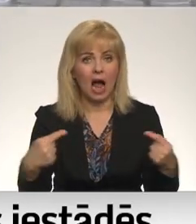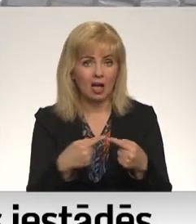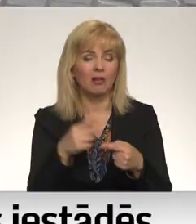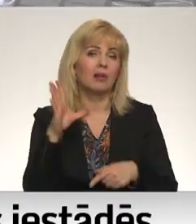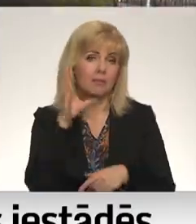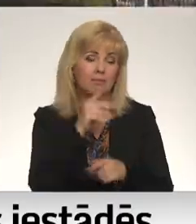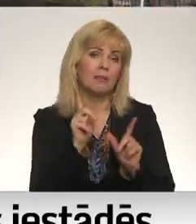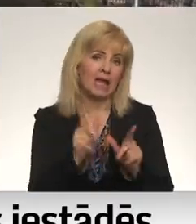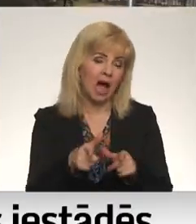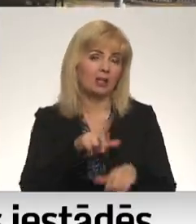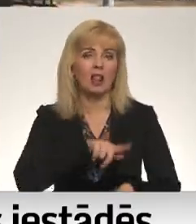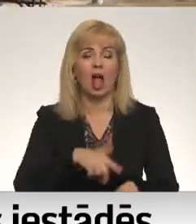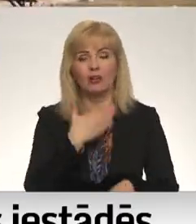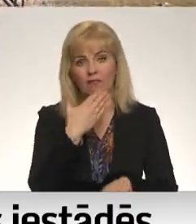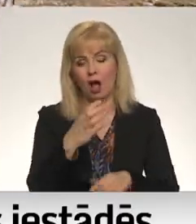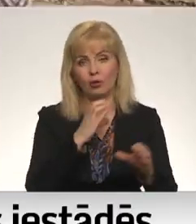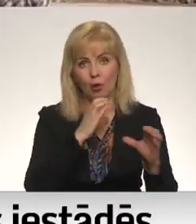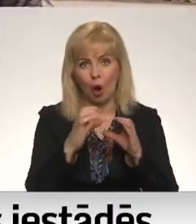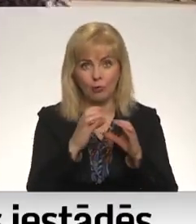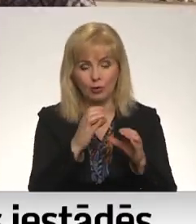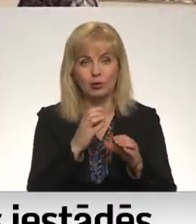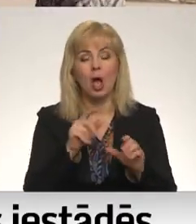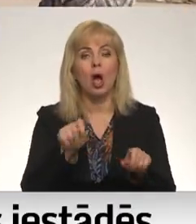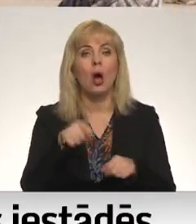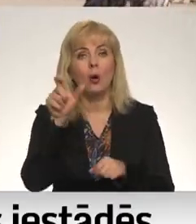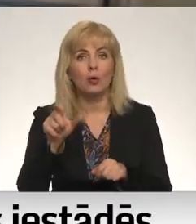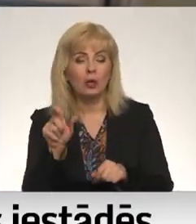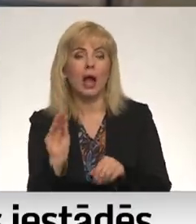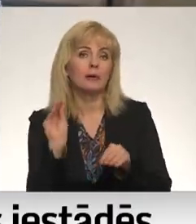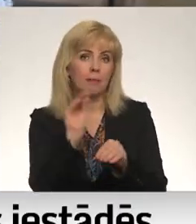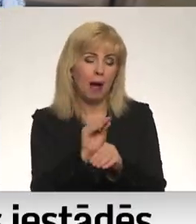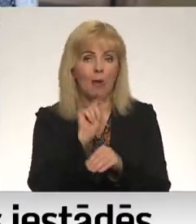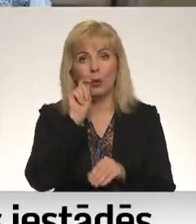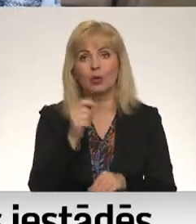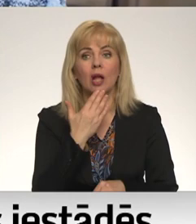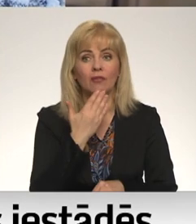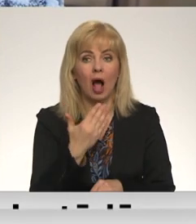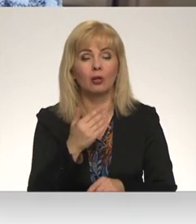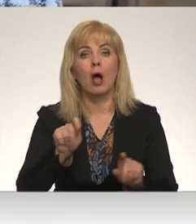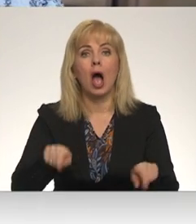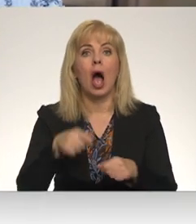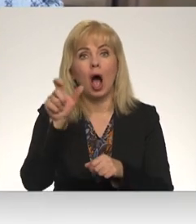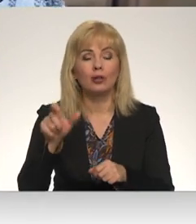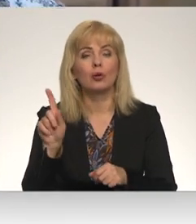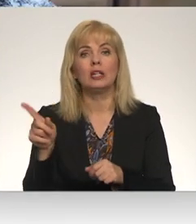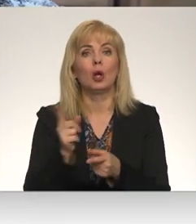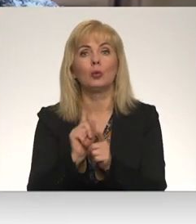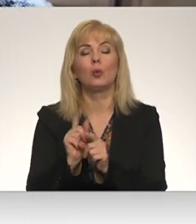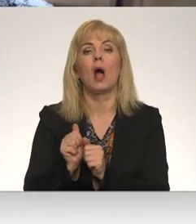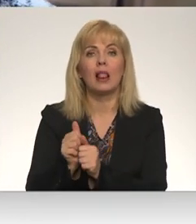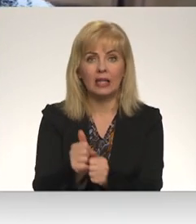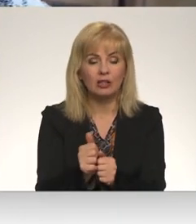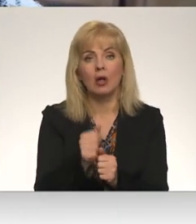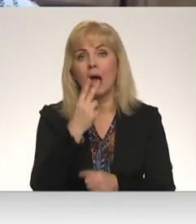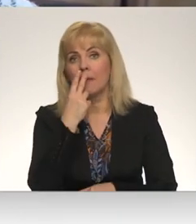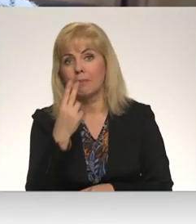latviešu valodā, bet audzinātājs iestarpina pa vārdam ukrainiski. Audzinātājiem pat ir tulkotāji, kur viņi arī